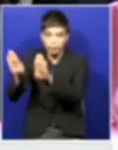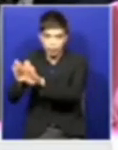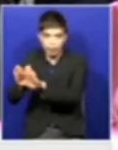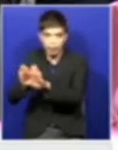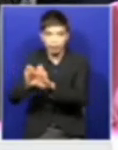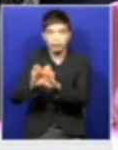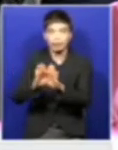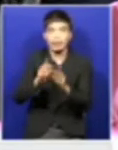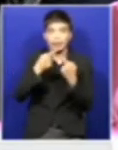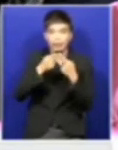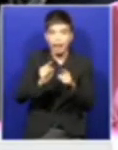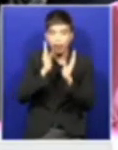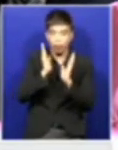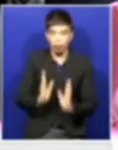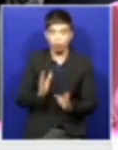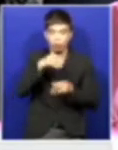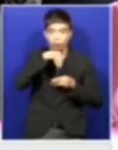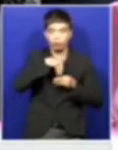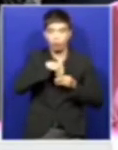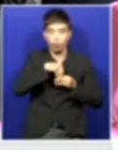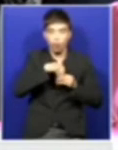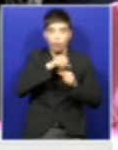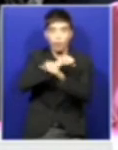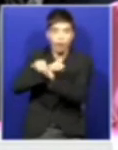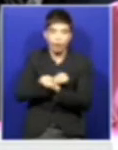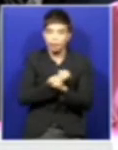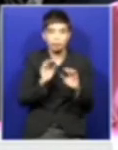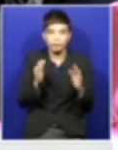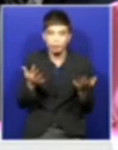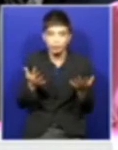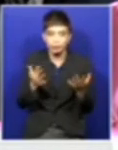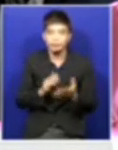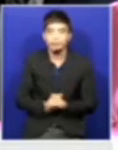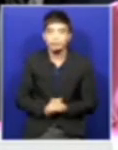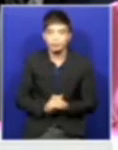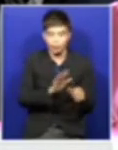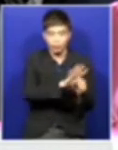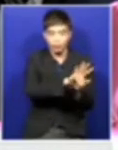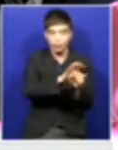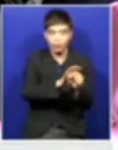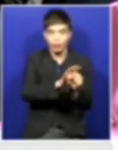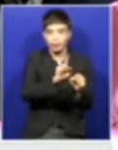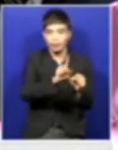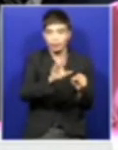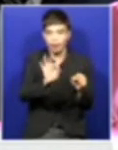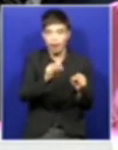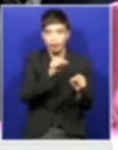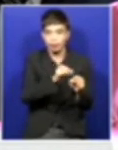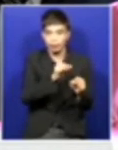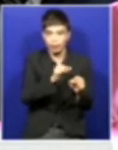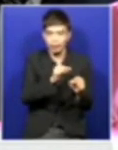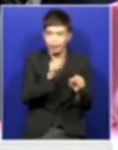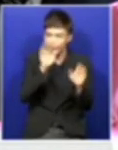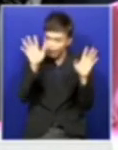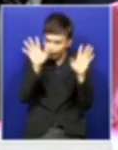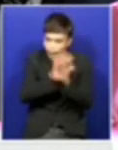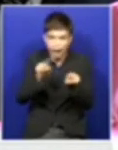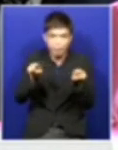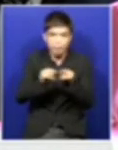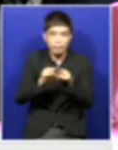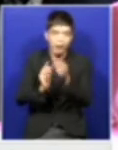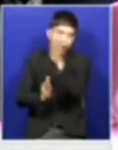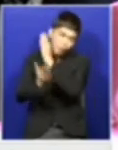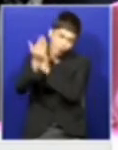คิดไปวันๆท่านประธานครับโควิด19เนี่ยถ้าจะเปรียบนะครับในอดีตก็เหมือนกับโรคห่าของไ